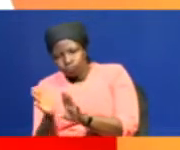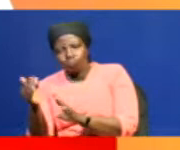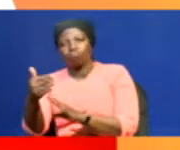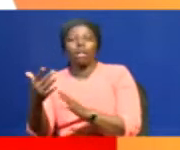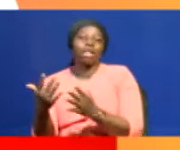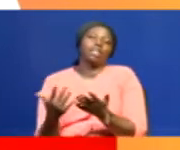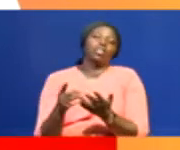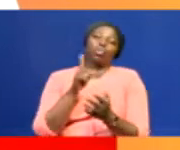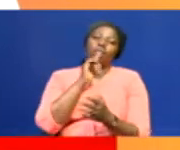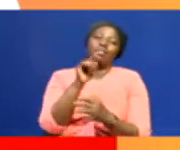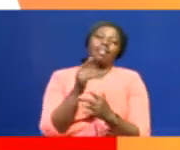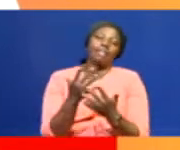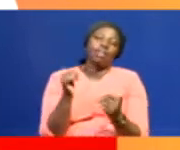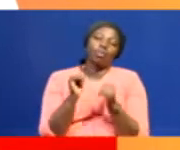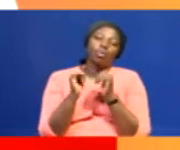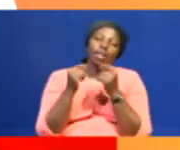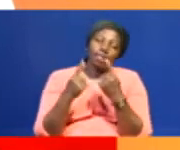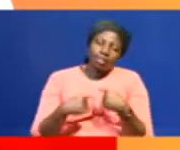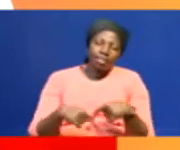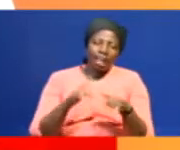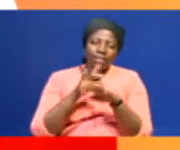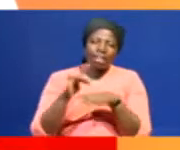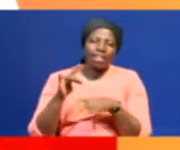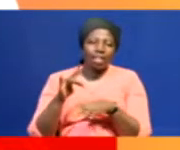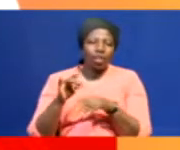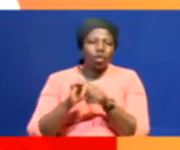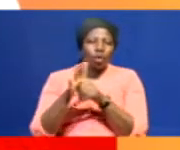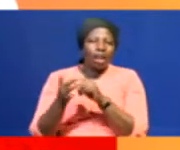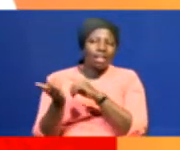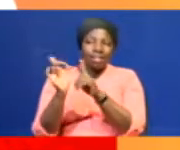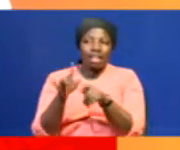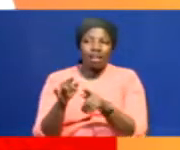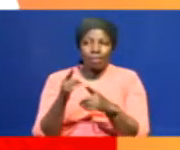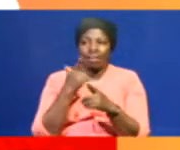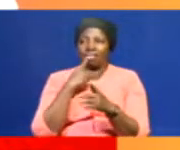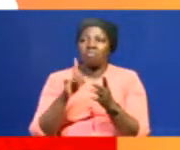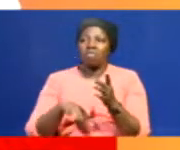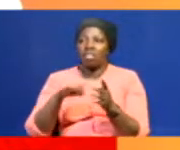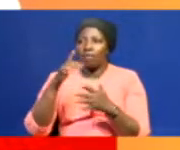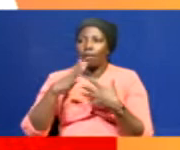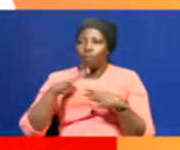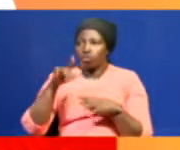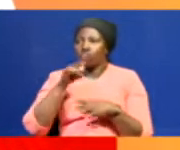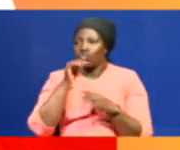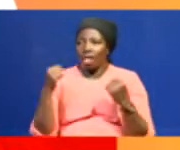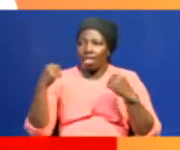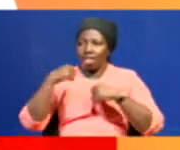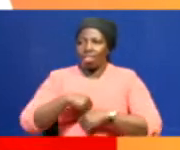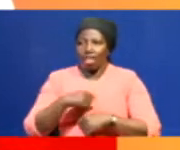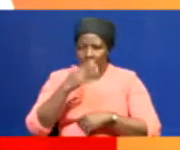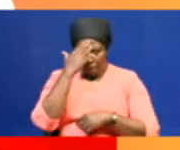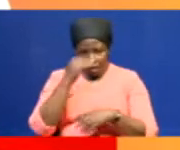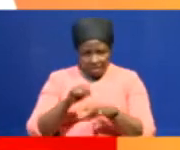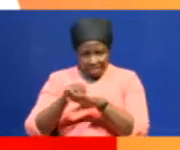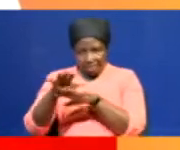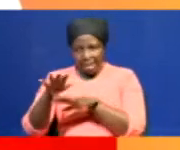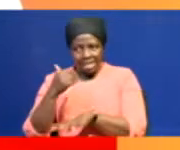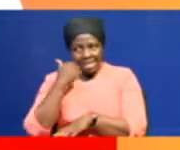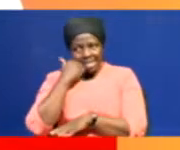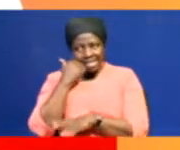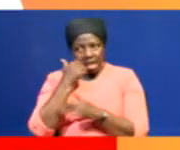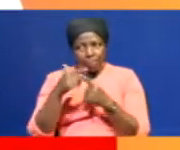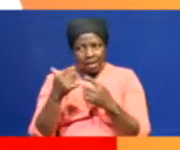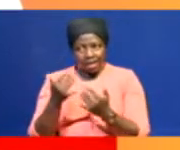kusensitize. COVID ilikuja wakasema watu wasivae kwanza kwa sababu ya kuambukizana, lakini COVID ni kama imepunguka kidogo. So lazima turudi pale